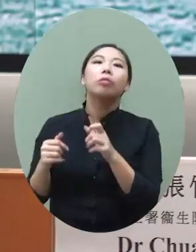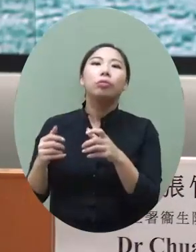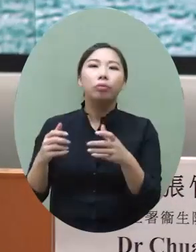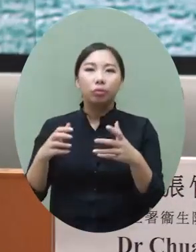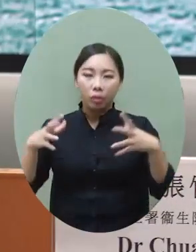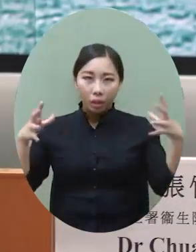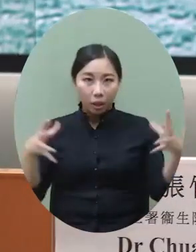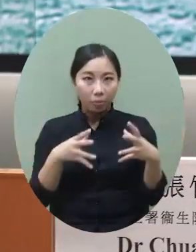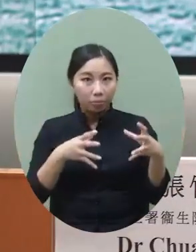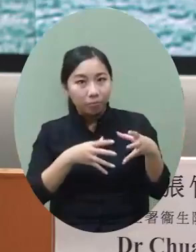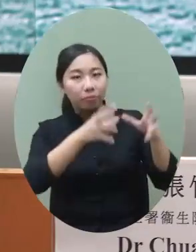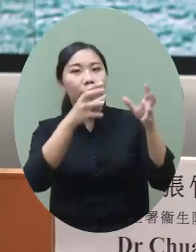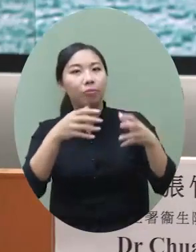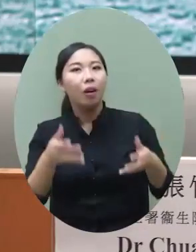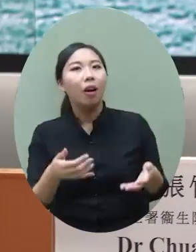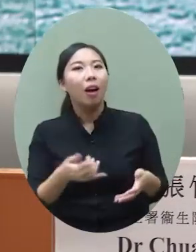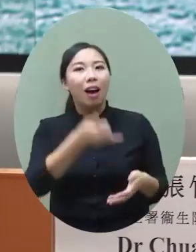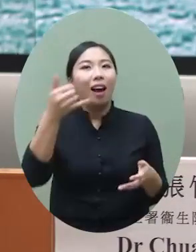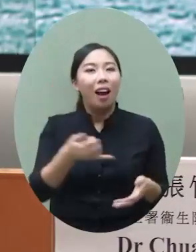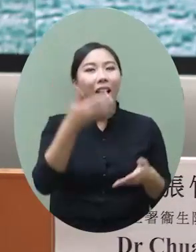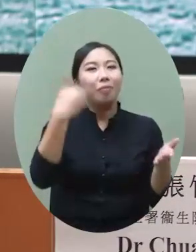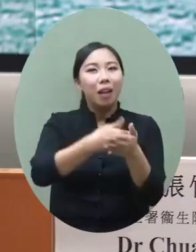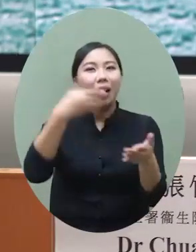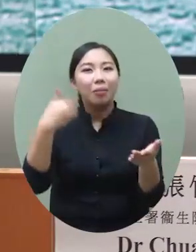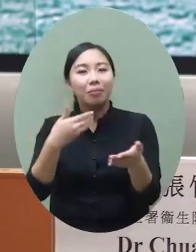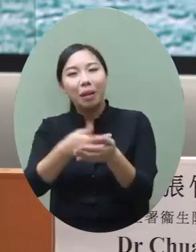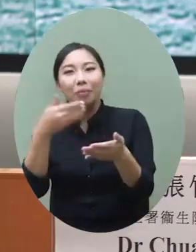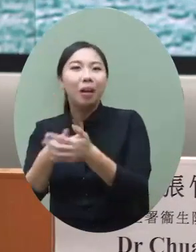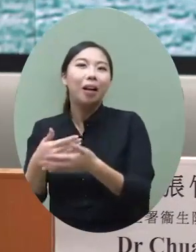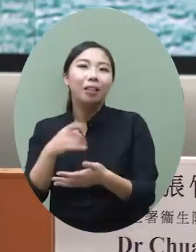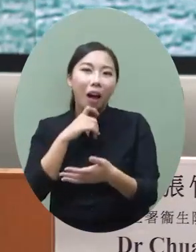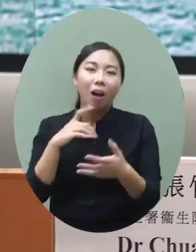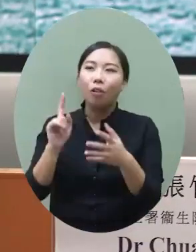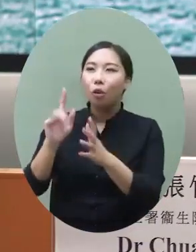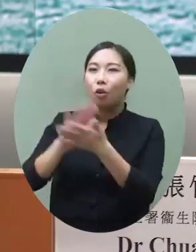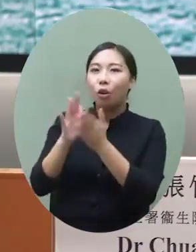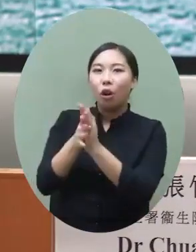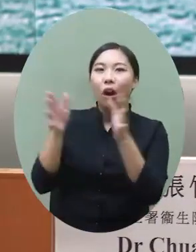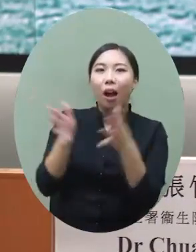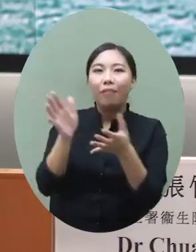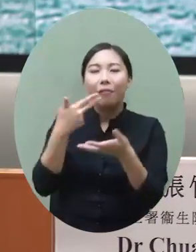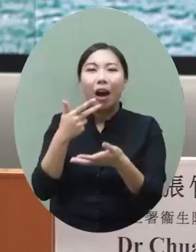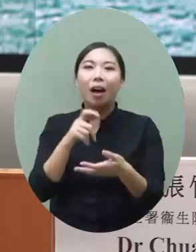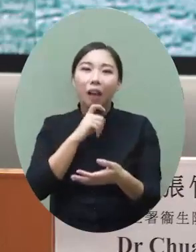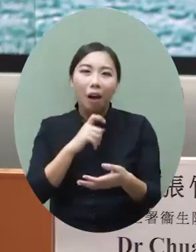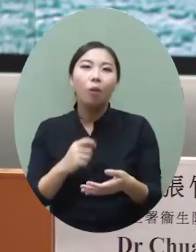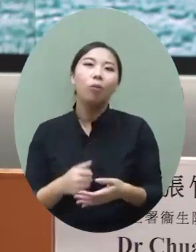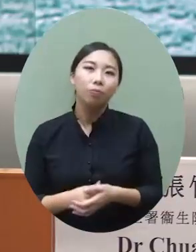士有出過去下街啊，買下嘢啊，或者係一齊食嘢啊，咁即係咁樣嘅。咁所